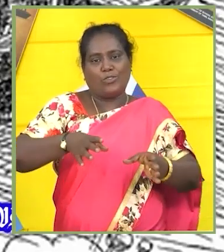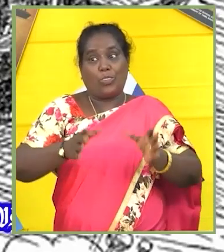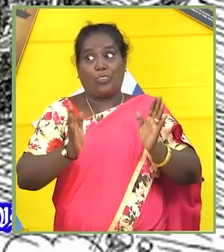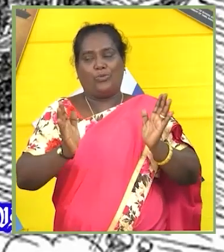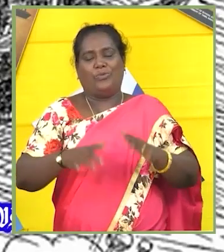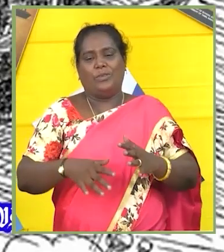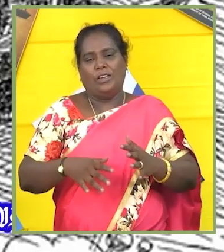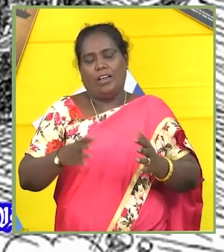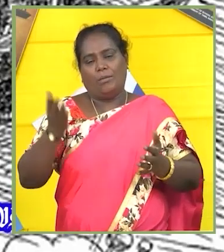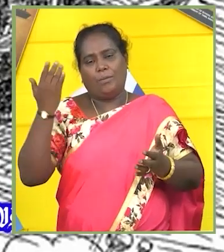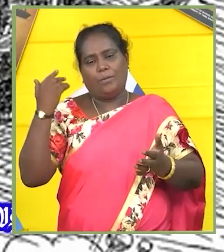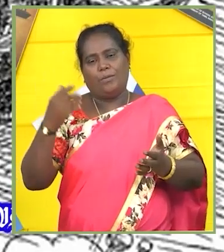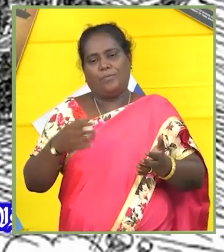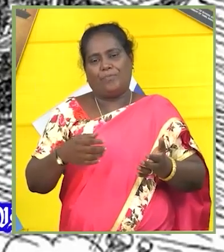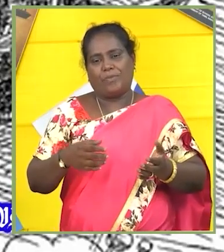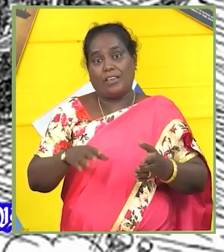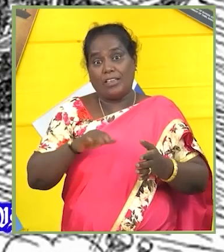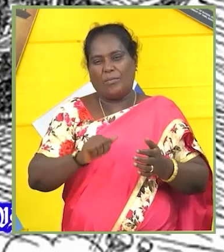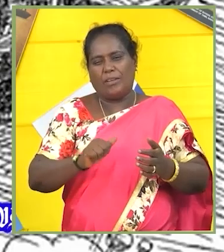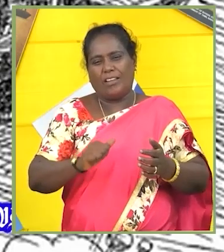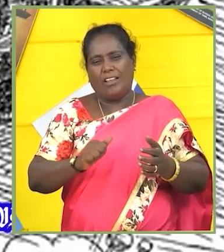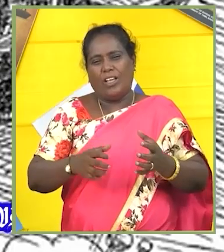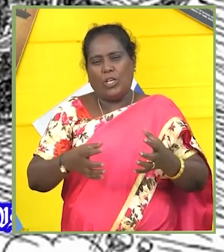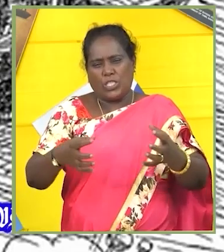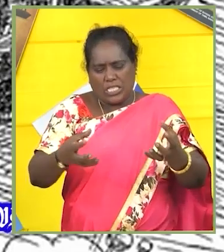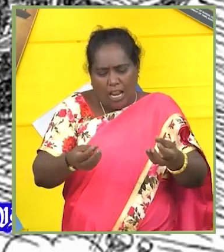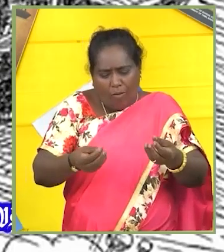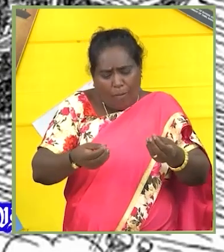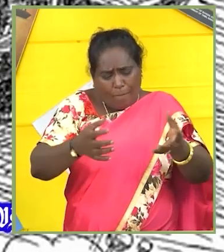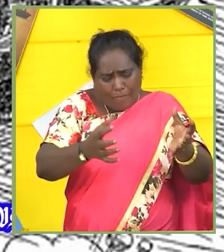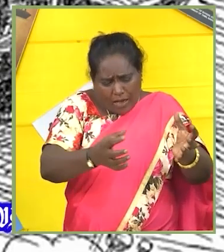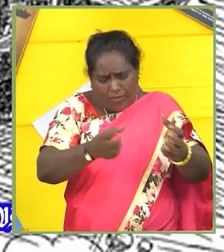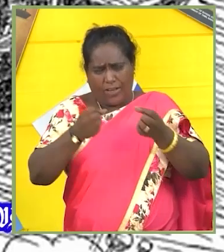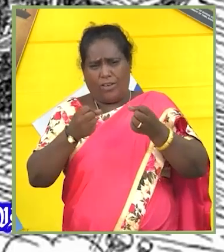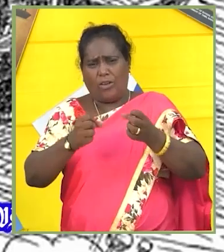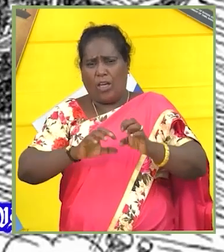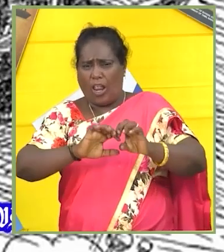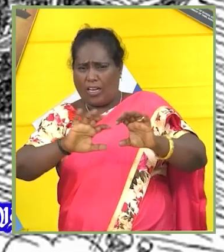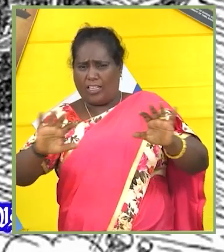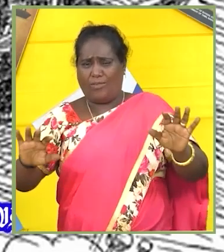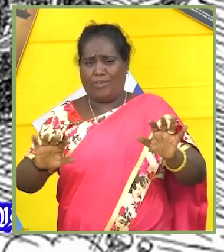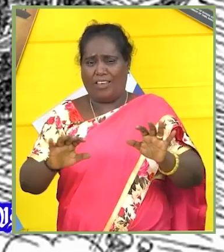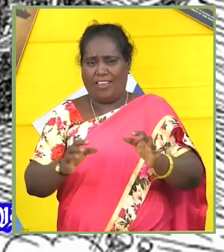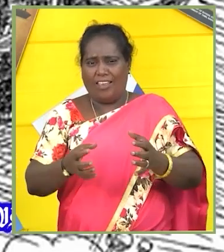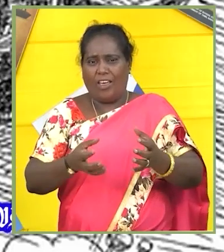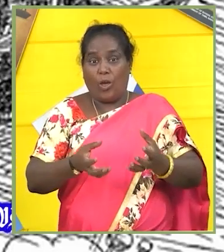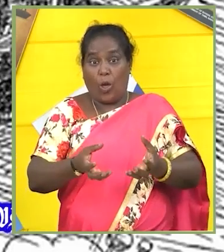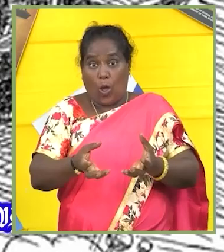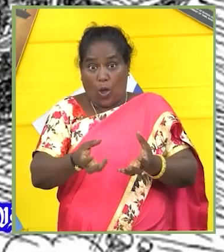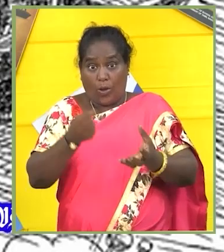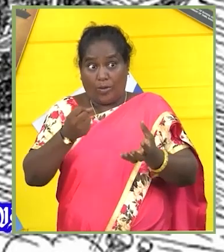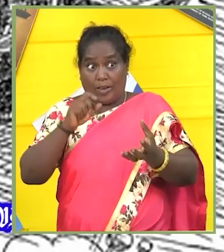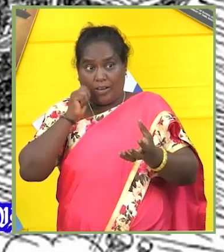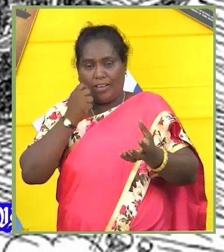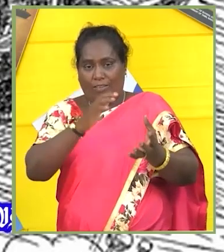மாடுகள் பார்த்தா அசையும் சொத்து. அப்போ அங்கே என்ன பண்ணுறாங்கன்னா செல்வத்தை கவரணும், ஒரு குழுவை அழிக்கணும் அப்படின்னா அவங்களோட